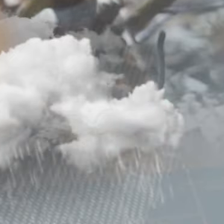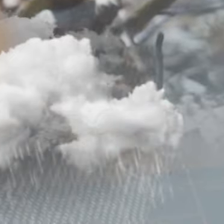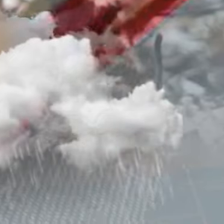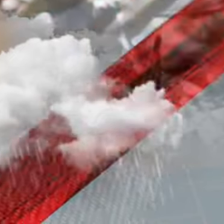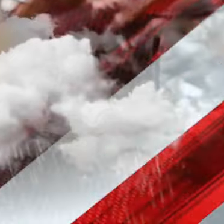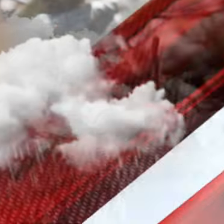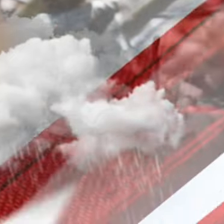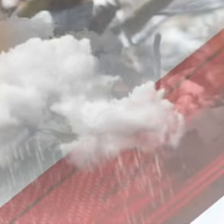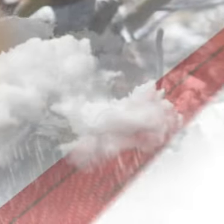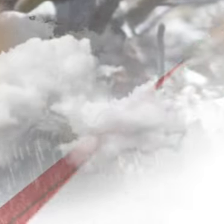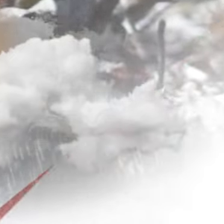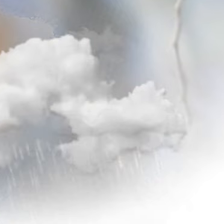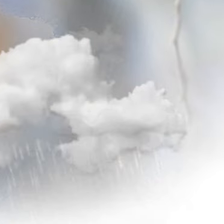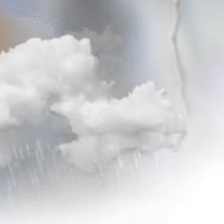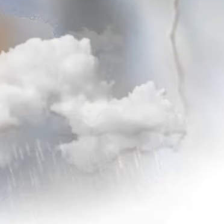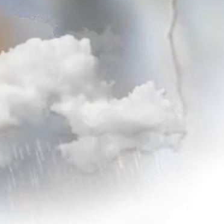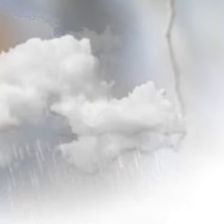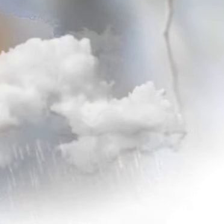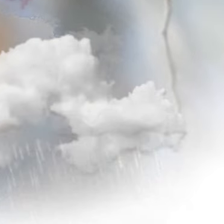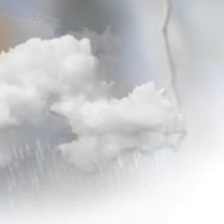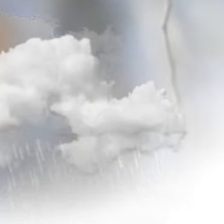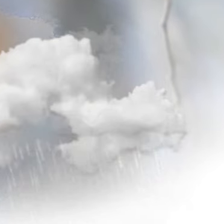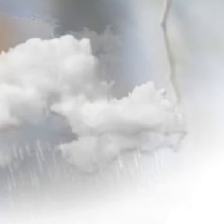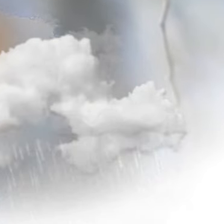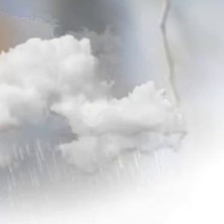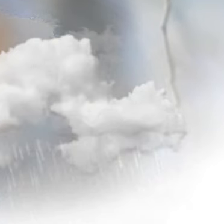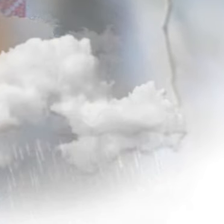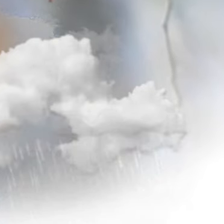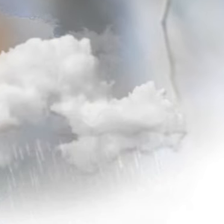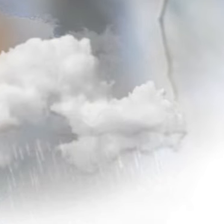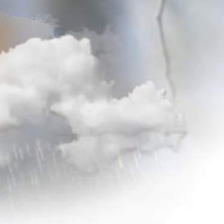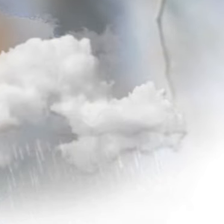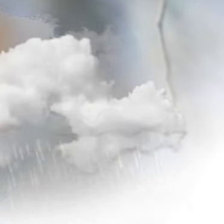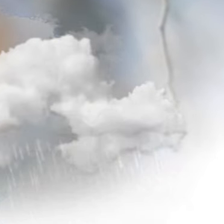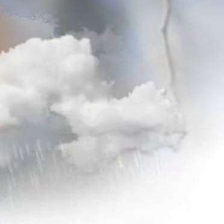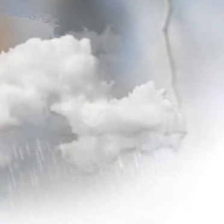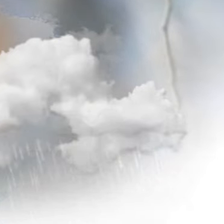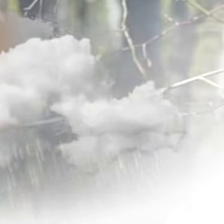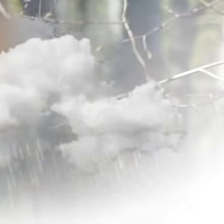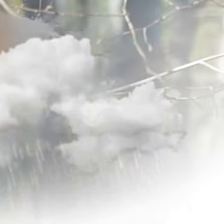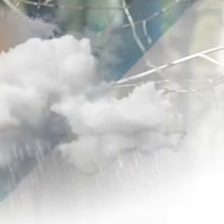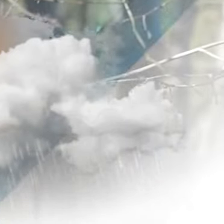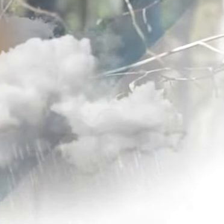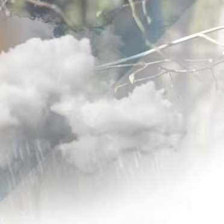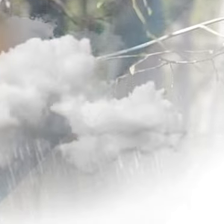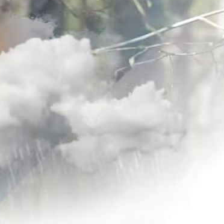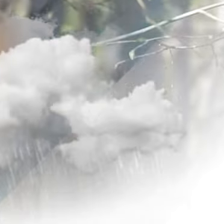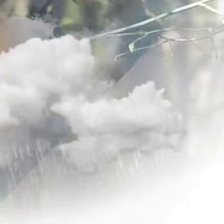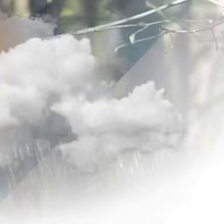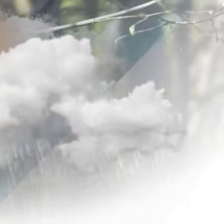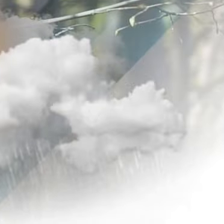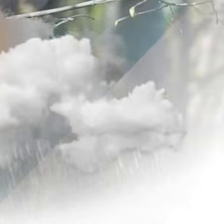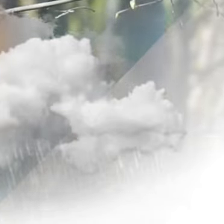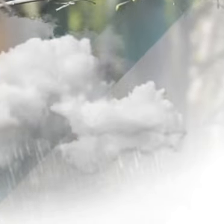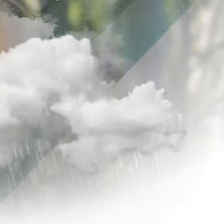Зельве прагназуецца каля 9 градусаў цяпла раніцай і днём і да плюс 4 вечарам. Пахмурна,